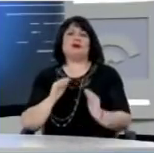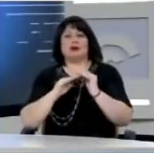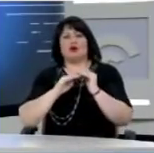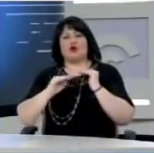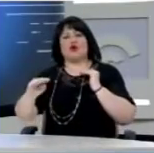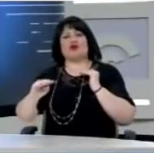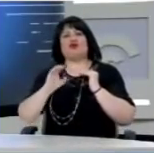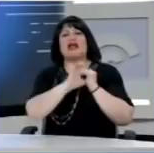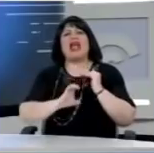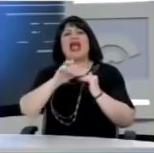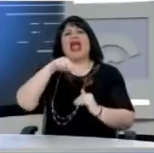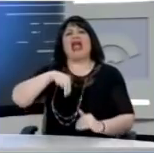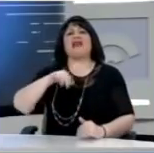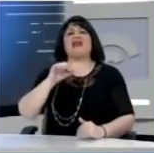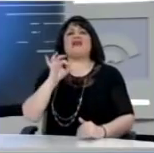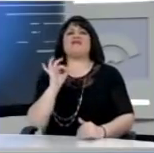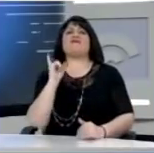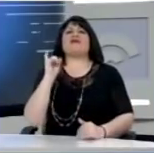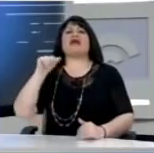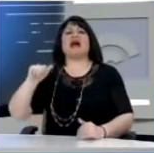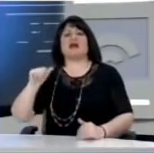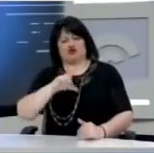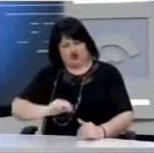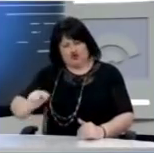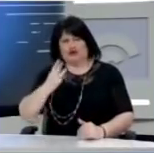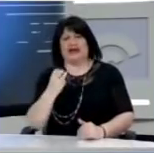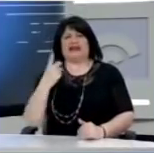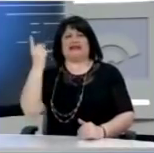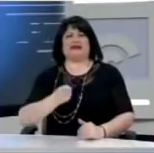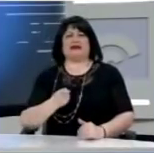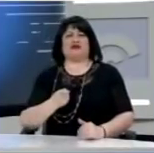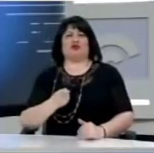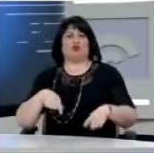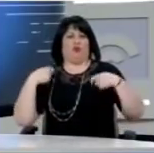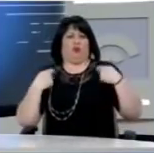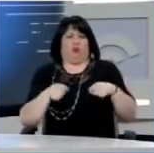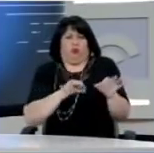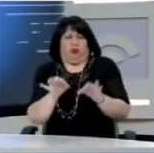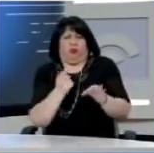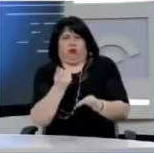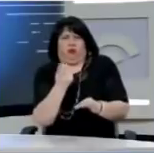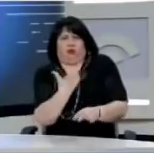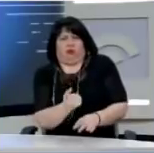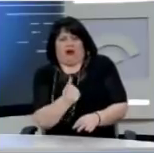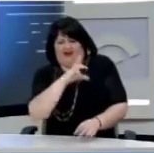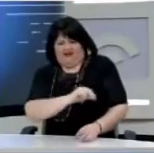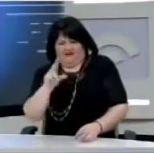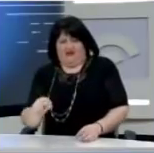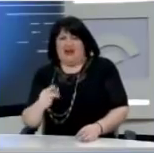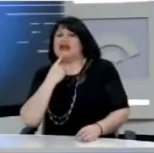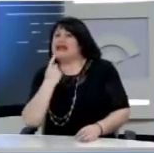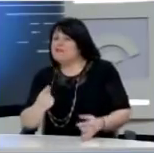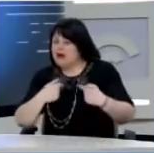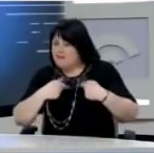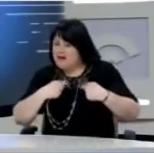οριζόντια μείωση του έμφυα 30%, δηλαδή και για τις μεγάλες περιουσίες, αυτό λέτε. Ενώ εμείς